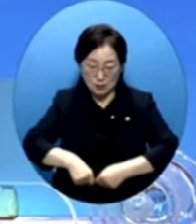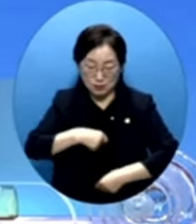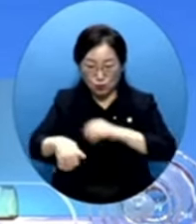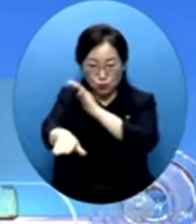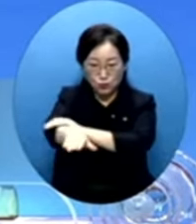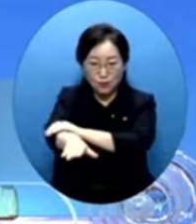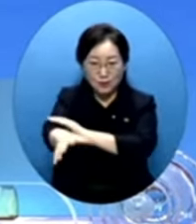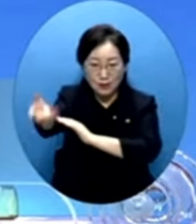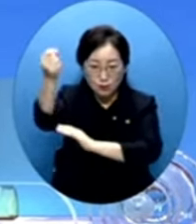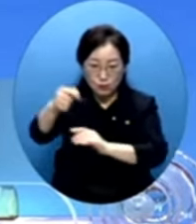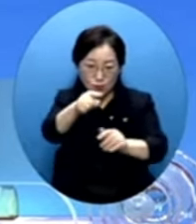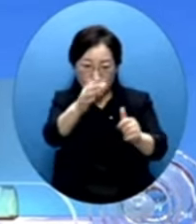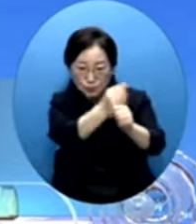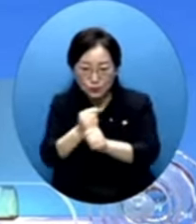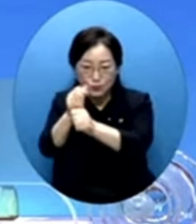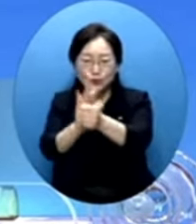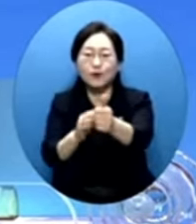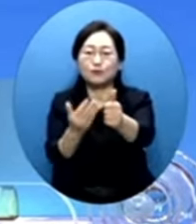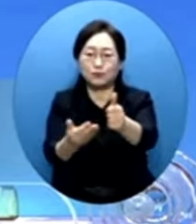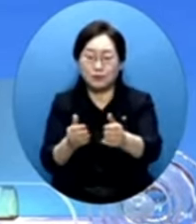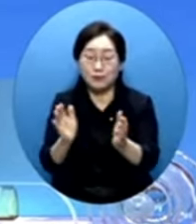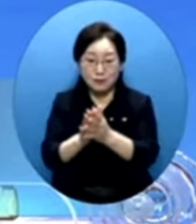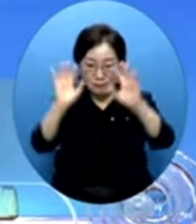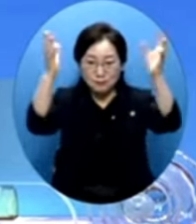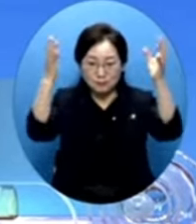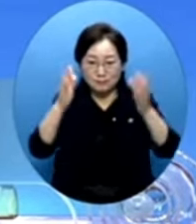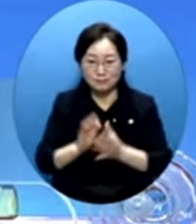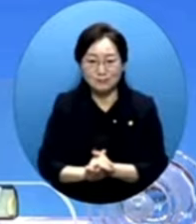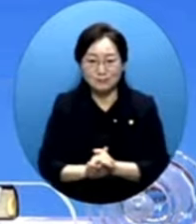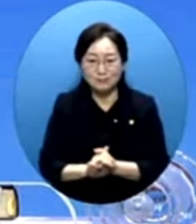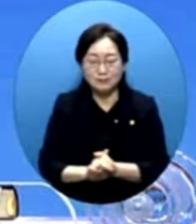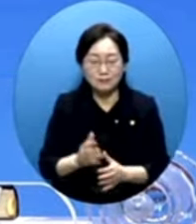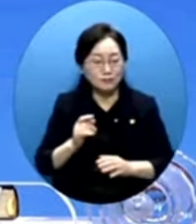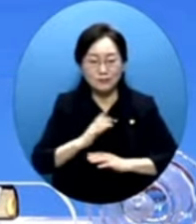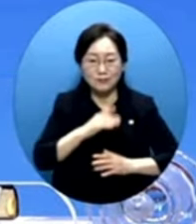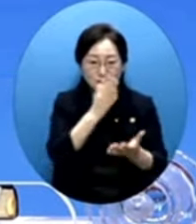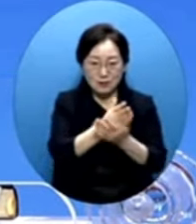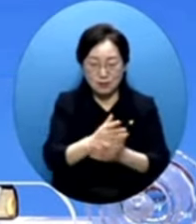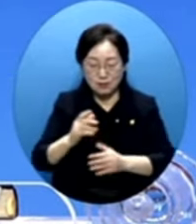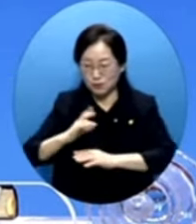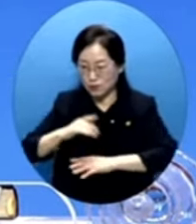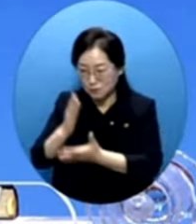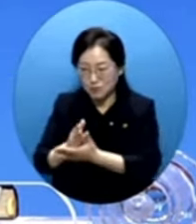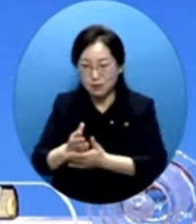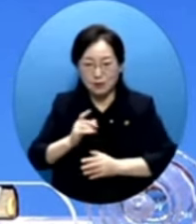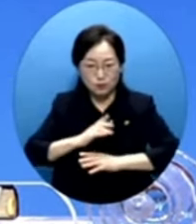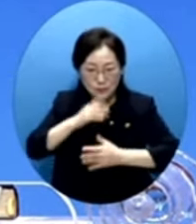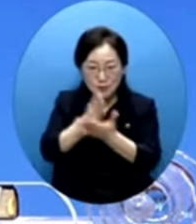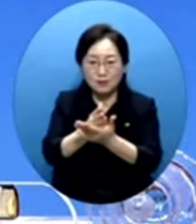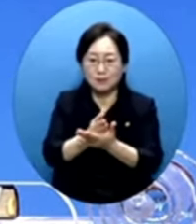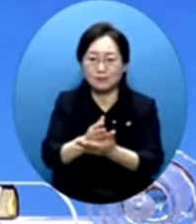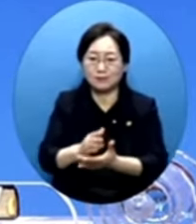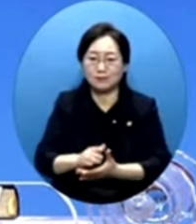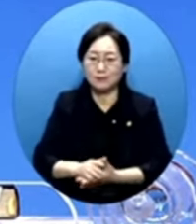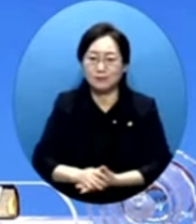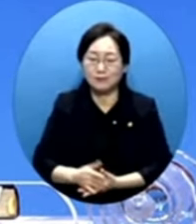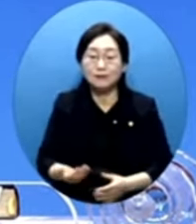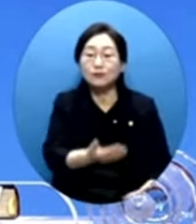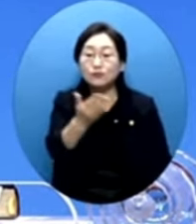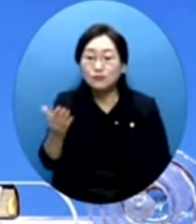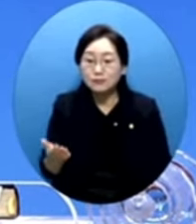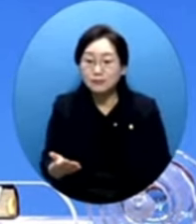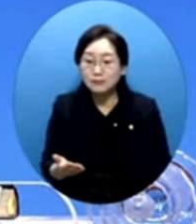오른손으로 너를 붙들리라 아멘 할렐루야 아멘 두려워하지 말라 두려워하지 말라 두려워하지 말라 아멘